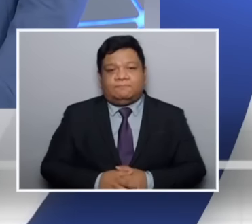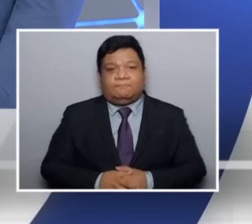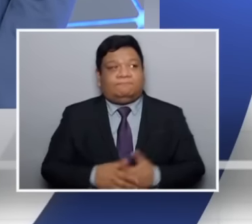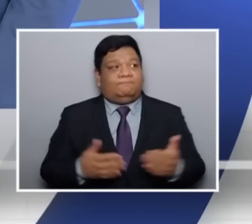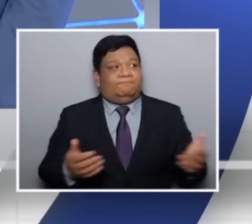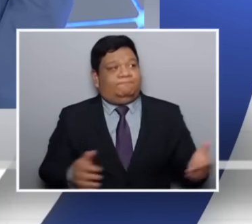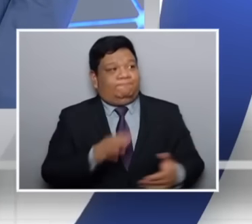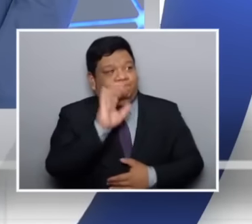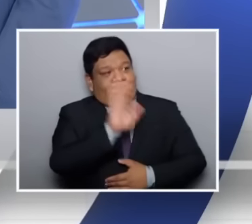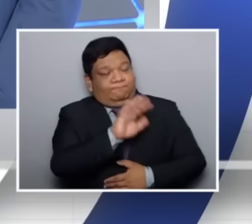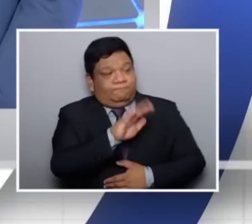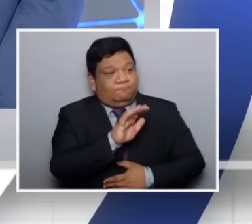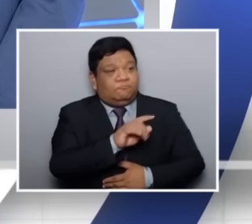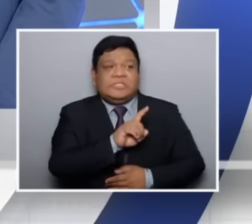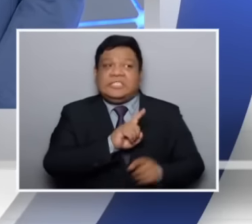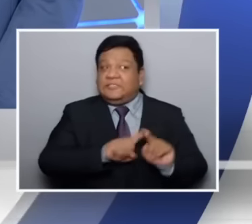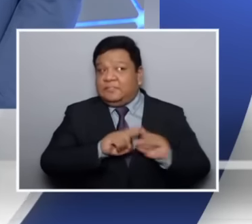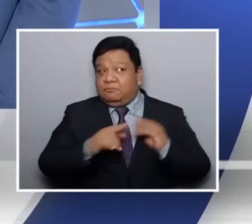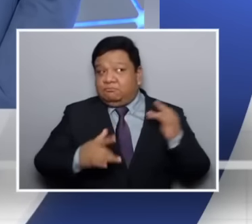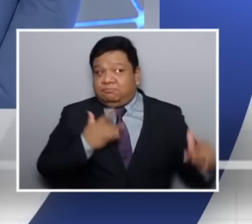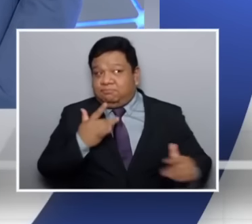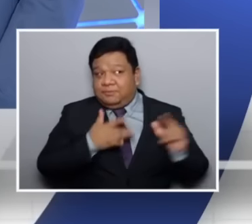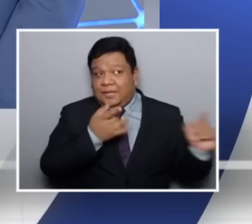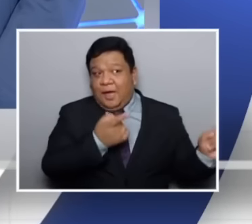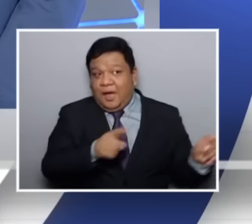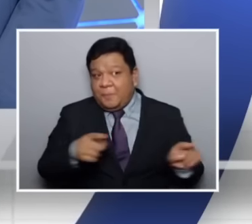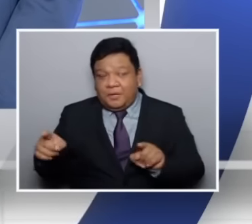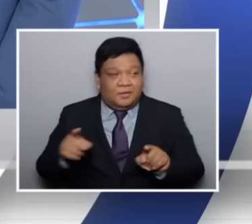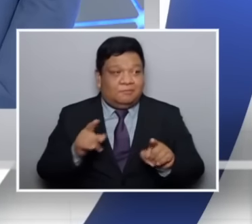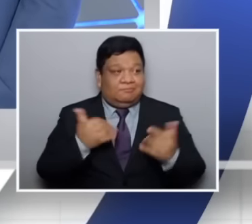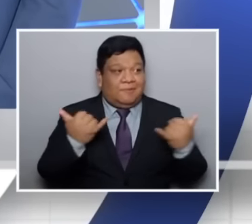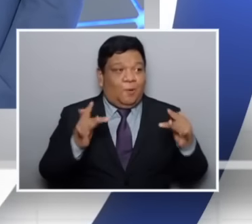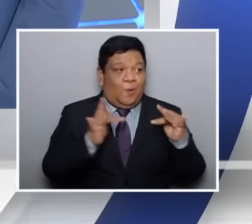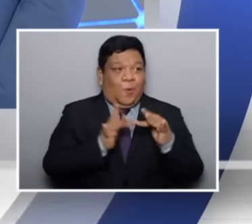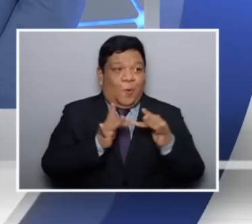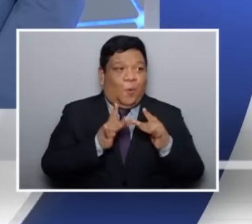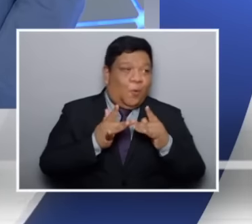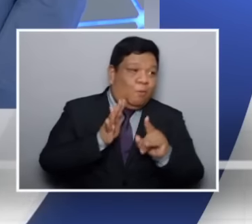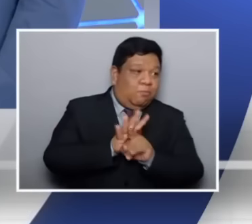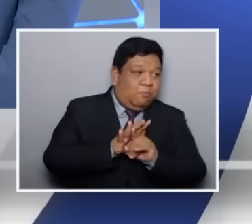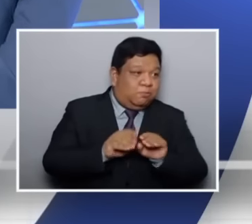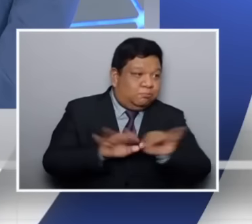Mark, anong masasayang kaganapan naman ngayon ang pinagpiestahan sa social media?